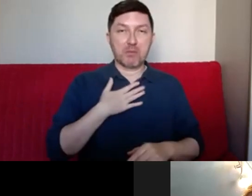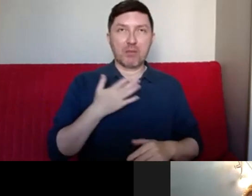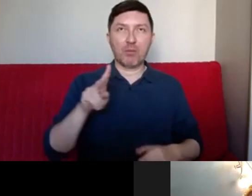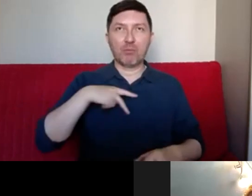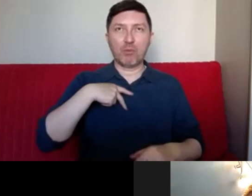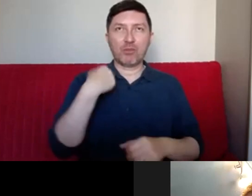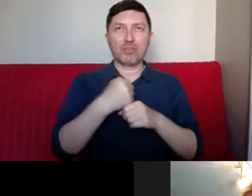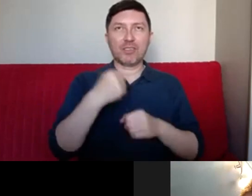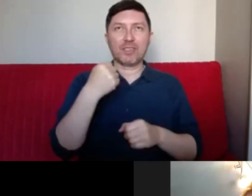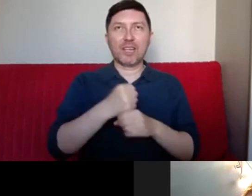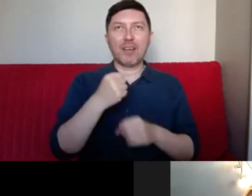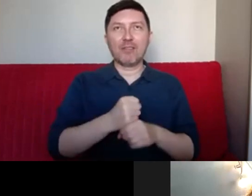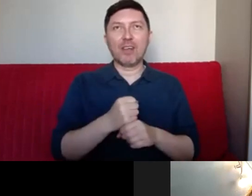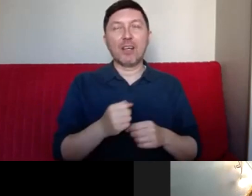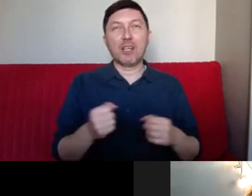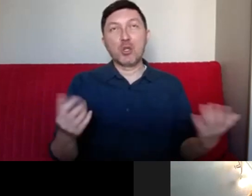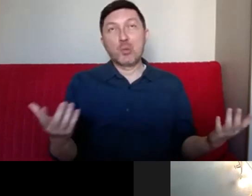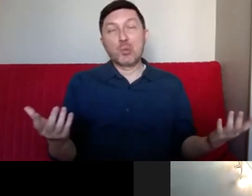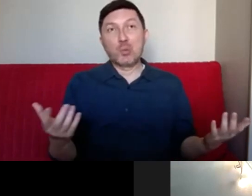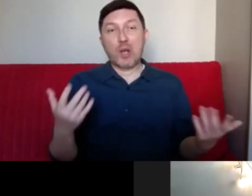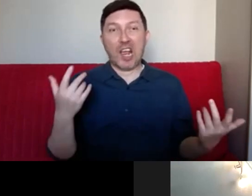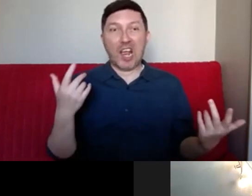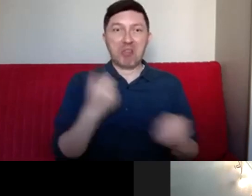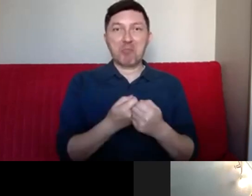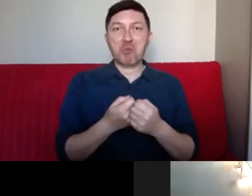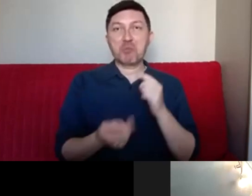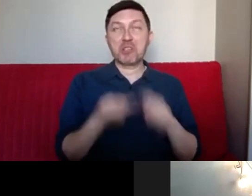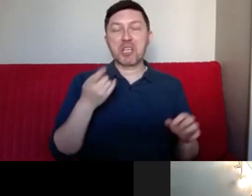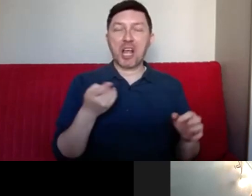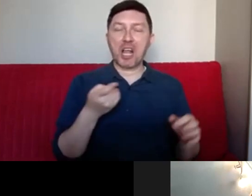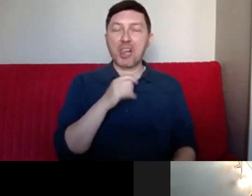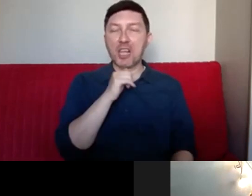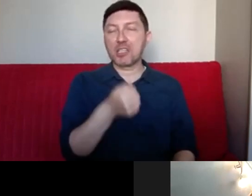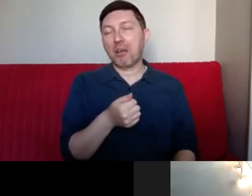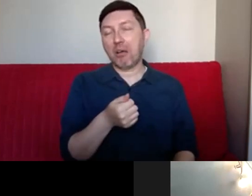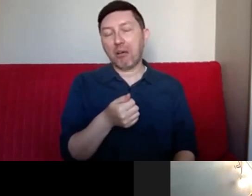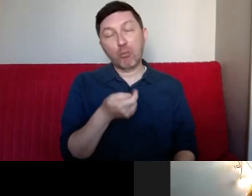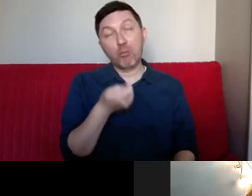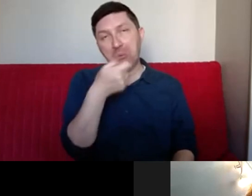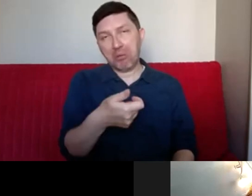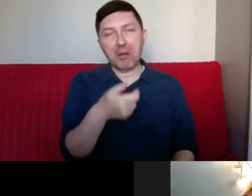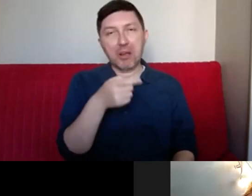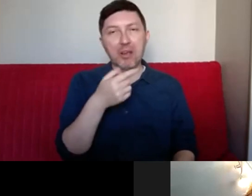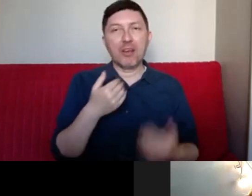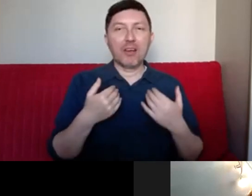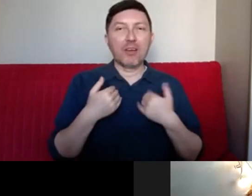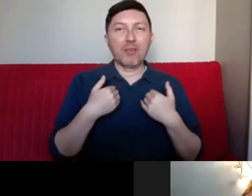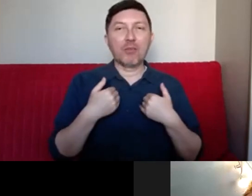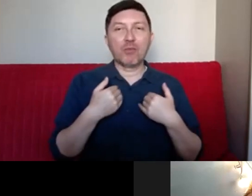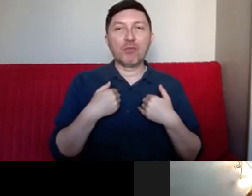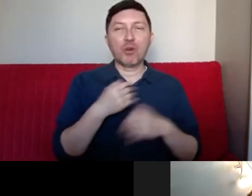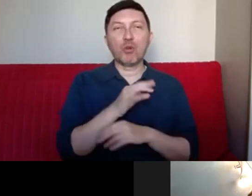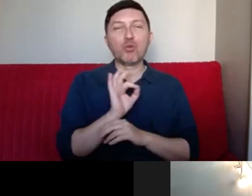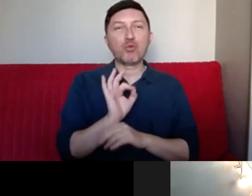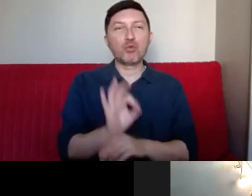il n'y a pas vraiment d'adaptation, sachant que mes contraintes, moi, actuelles, c'est les portes charges lourdes, parce que j'ai une opération stomatique